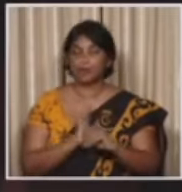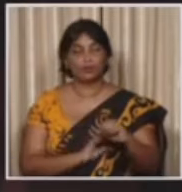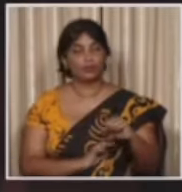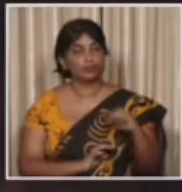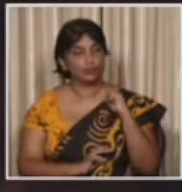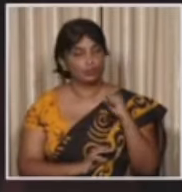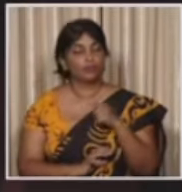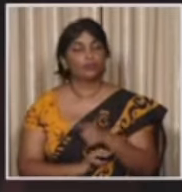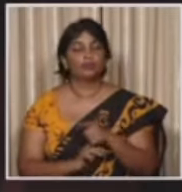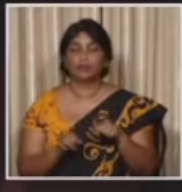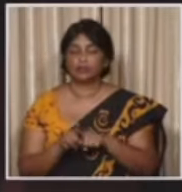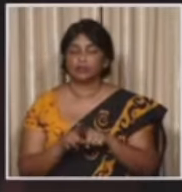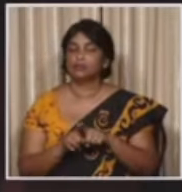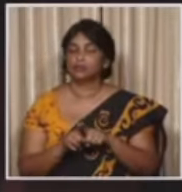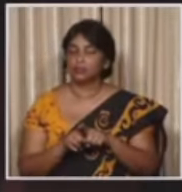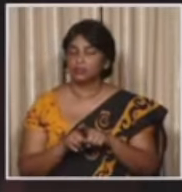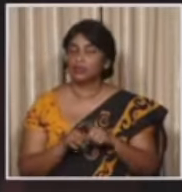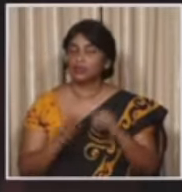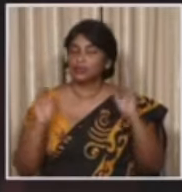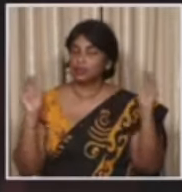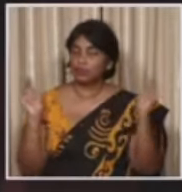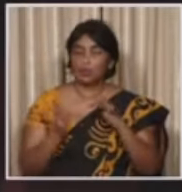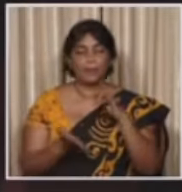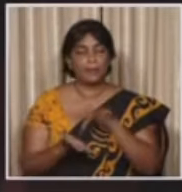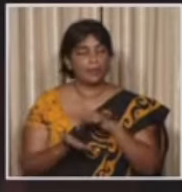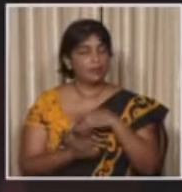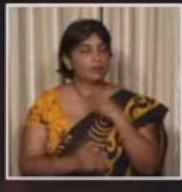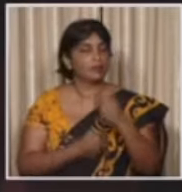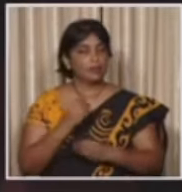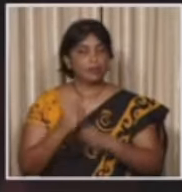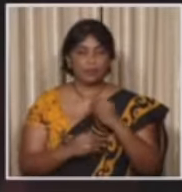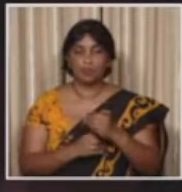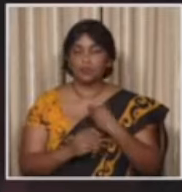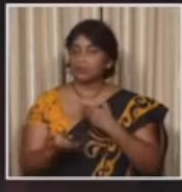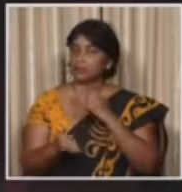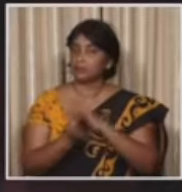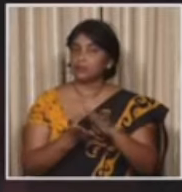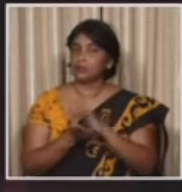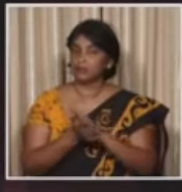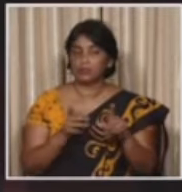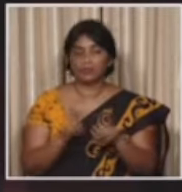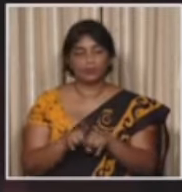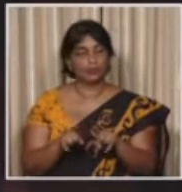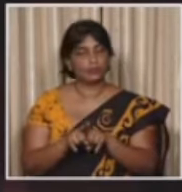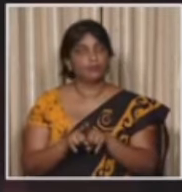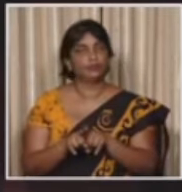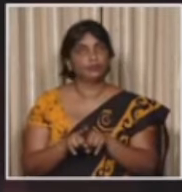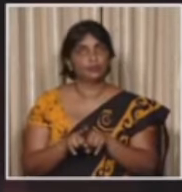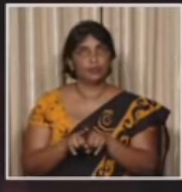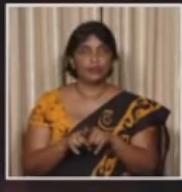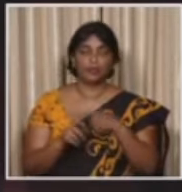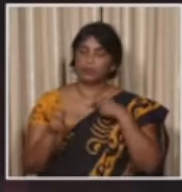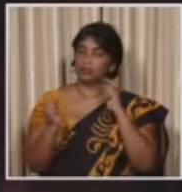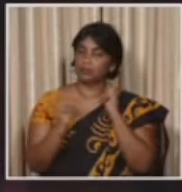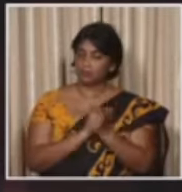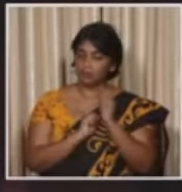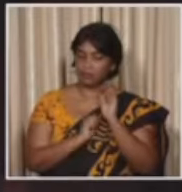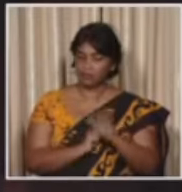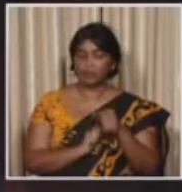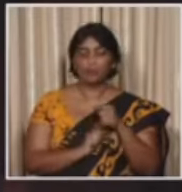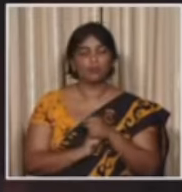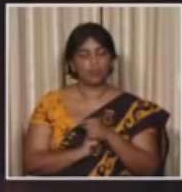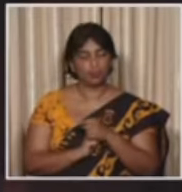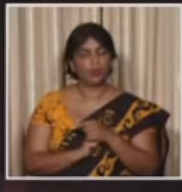ශුද්‍ර කුඩා මධ්‍ය පරිමාණයේ කර්මාන්තකරුවන්ට සෙත සැලසෙන ආකාරයට අපි සංශෝධනය කළ යුතුමයි කියන